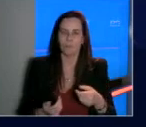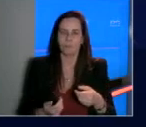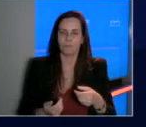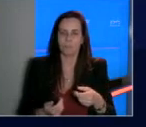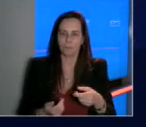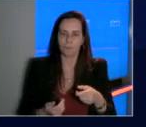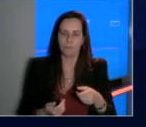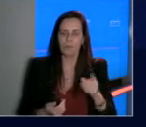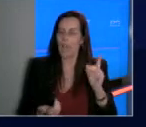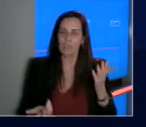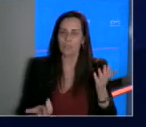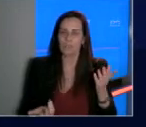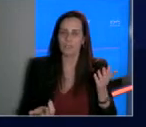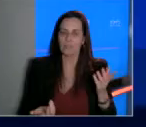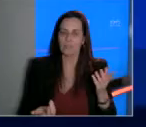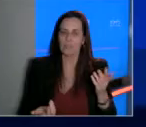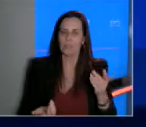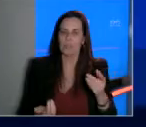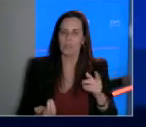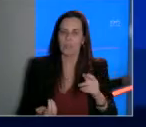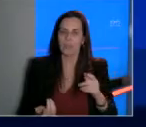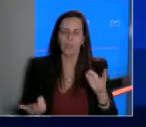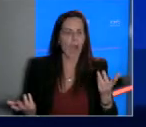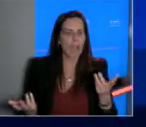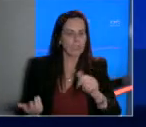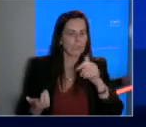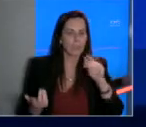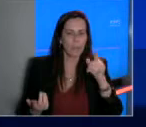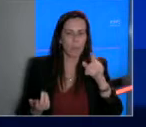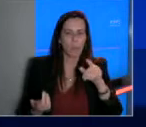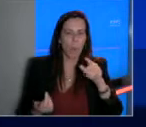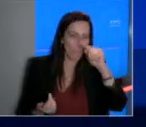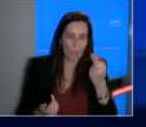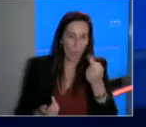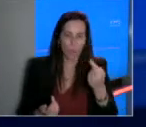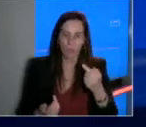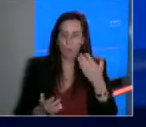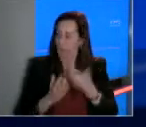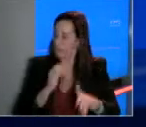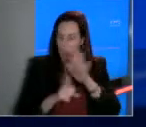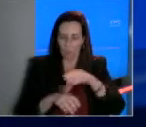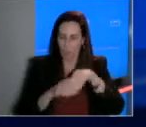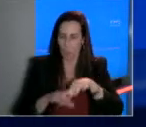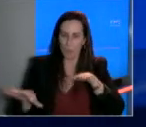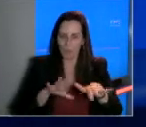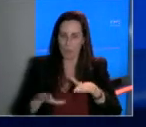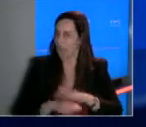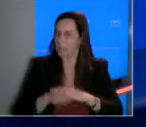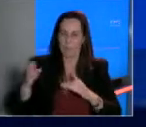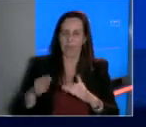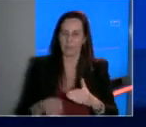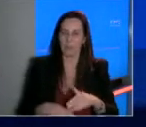זה סופי כבר. זאת אומרת, במקרה האידיאלי הוא מיעוט חסר השפעה בתוך קואליציה